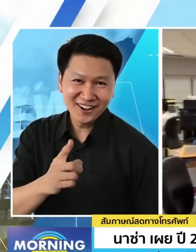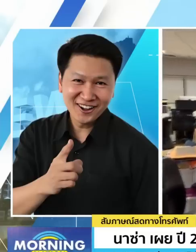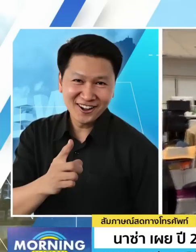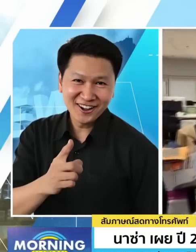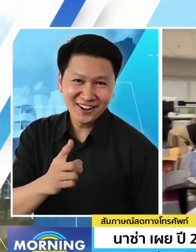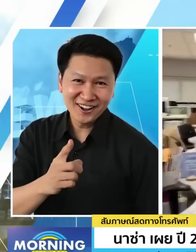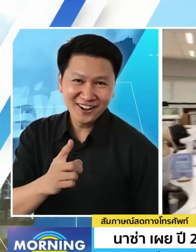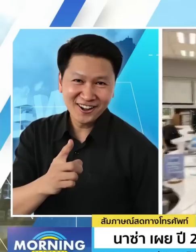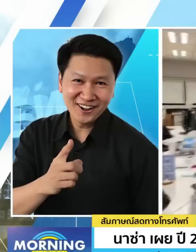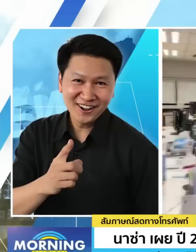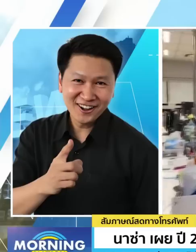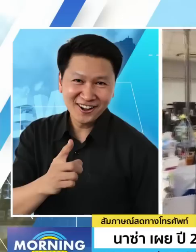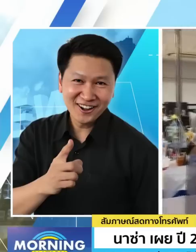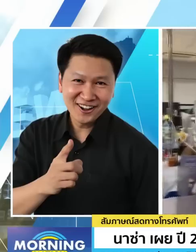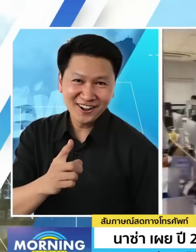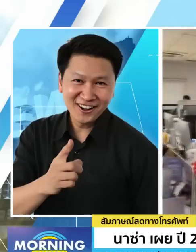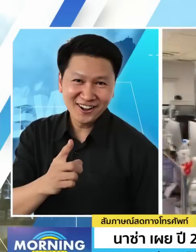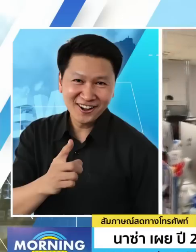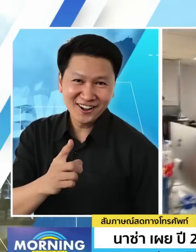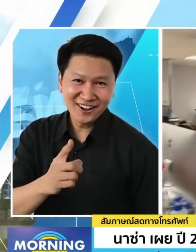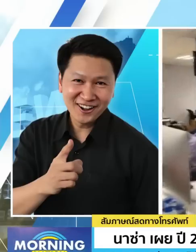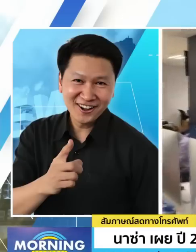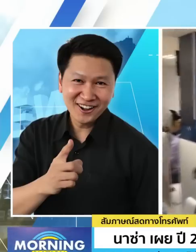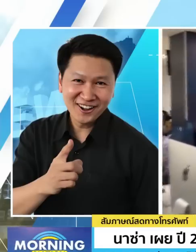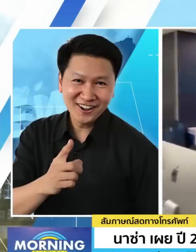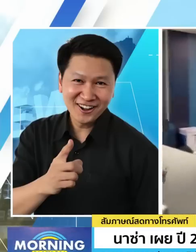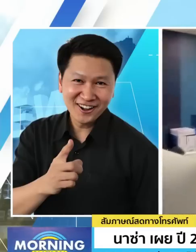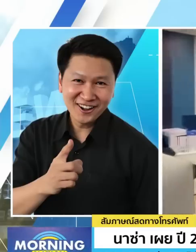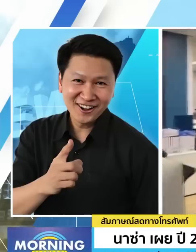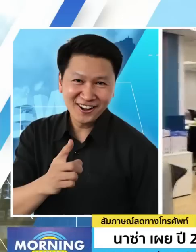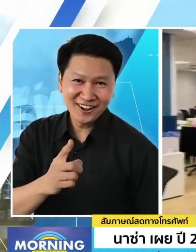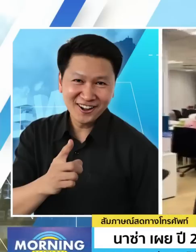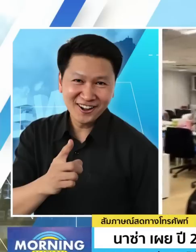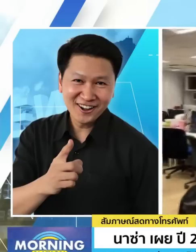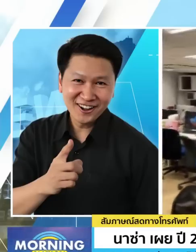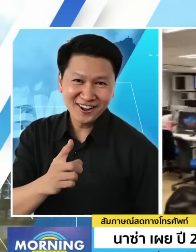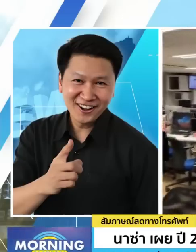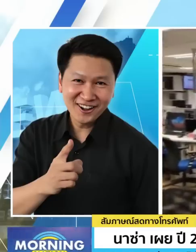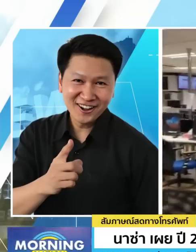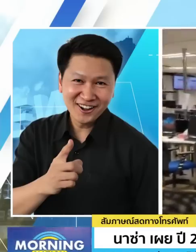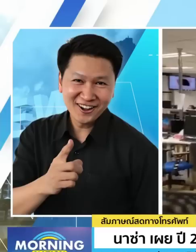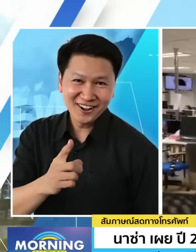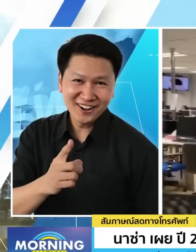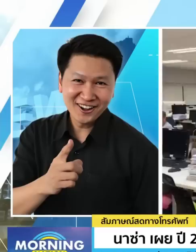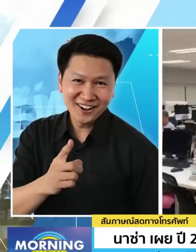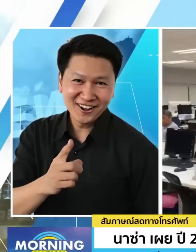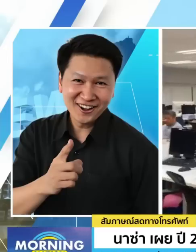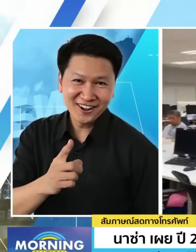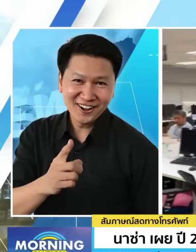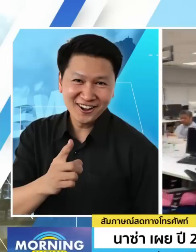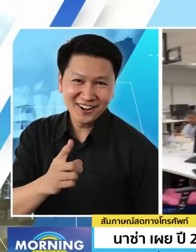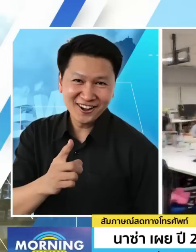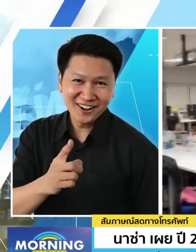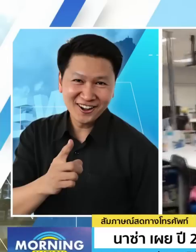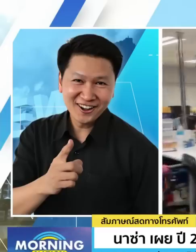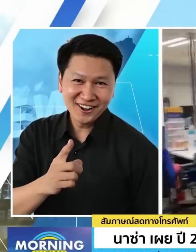อบๆนะครับดวงอาทิตย์นะครับในหลายระยะแล้วก็อยู่แถวโลกเพื่อคอยตรวจสอบตลอดเวลาครับว่า มีการเปลี่ยนแปลงนะ